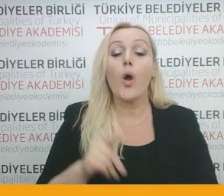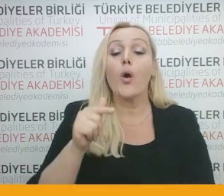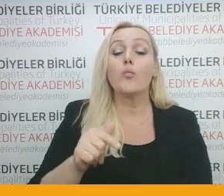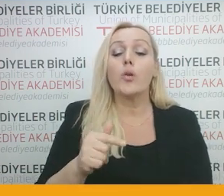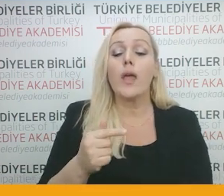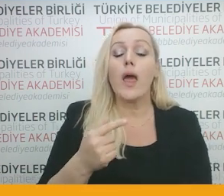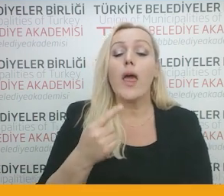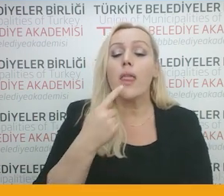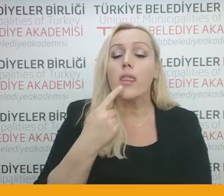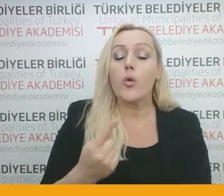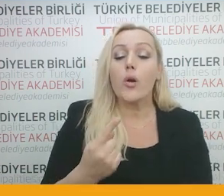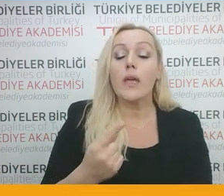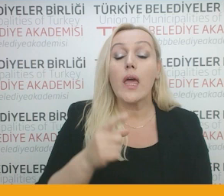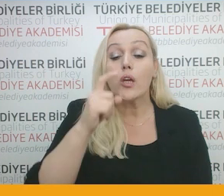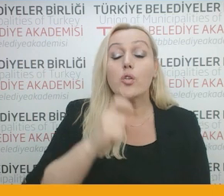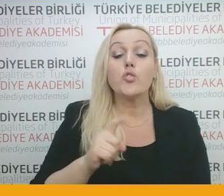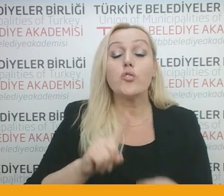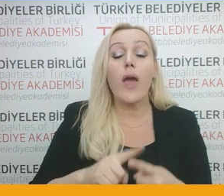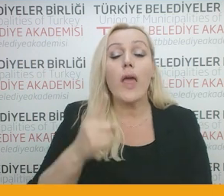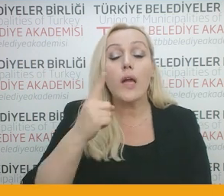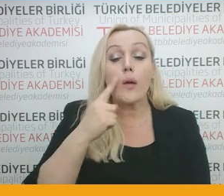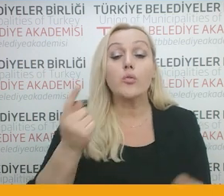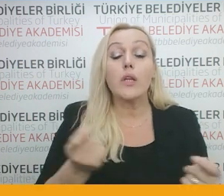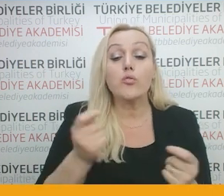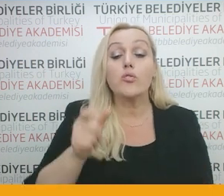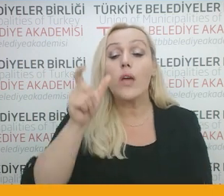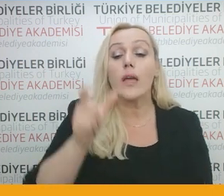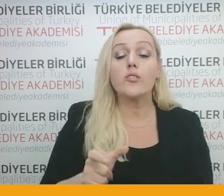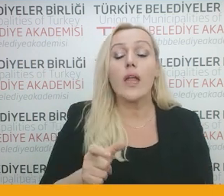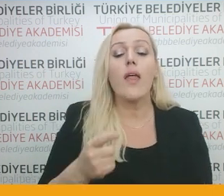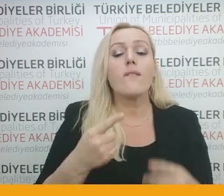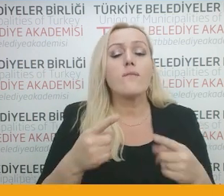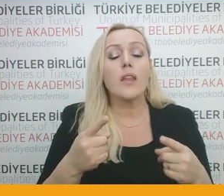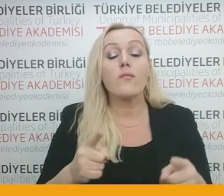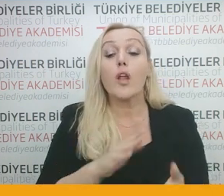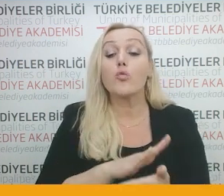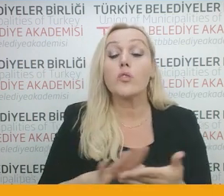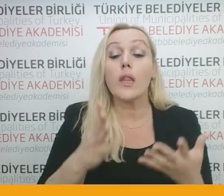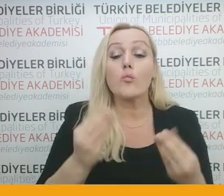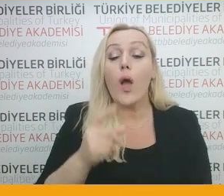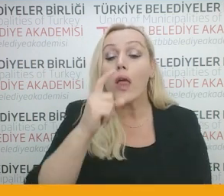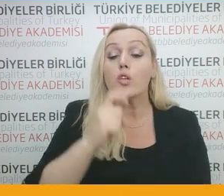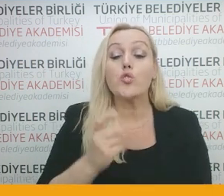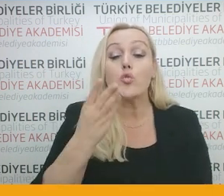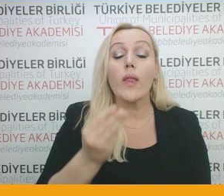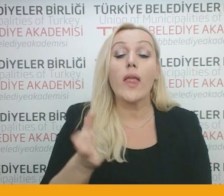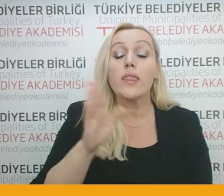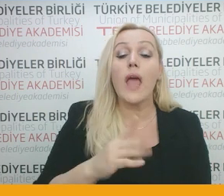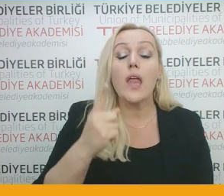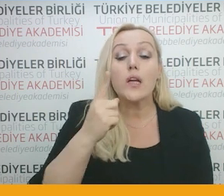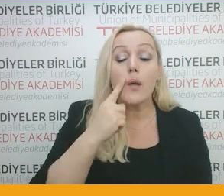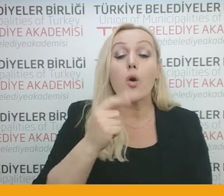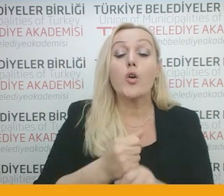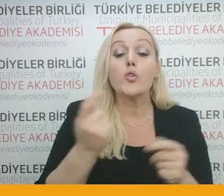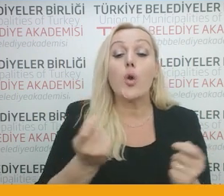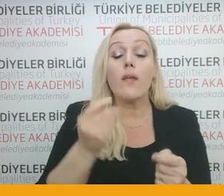atıf yaparak diyor ki İşçiler ve diğer kamu görevlerine ilişkin hükümleri ayrı ayrı düzenlendiği, işçi statüsünde bulunanların diğer kamu görevlerinin içerisinde yer almadığı